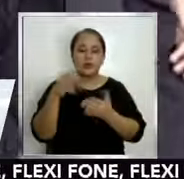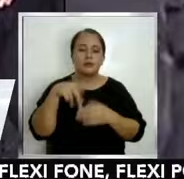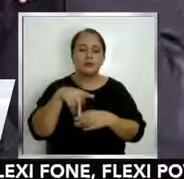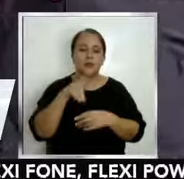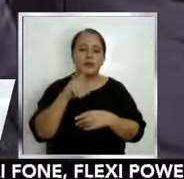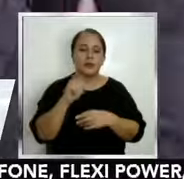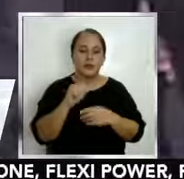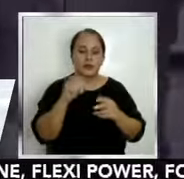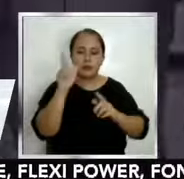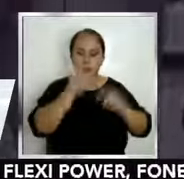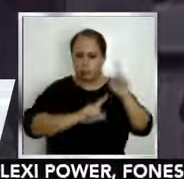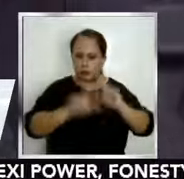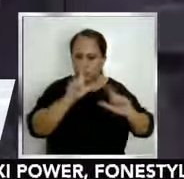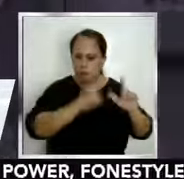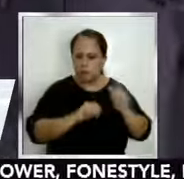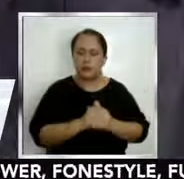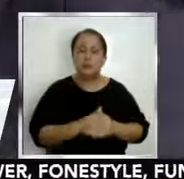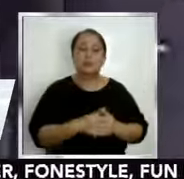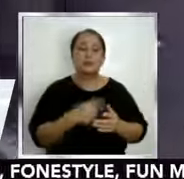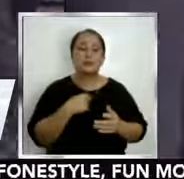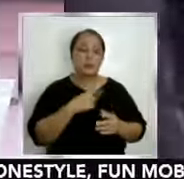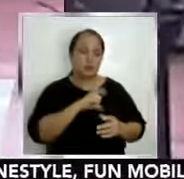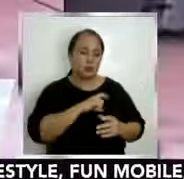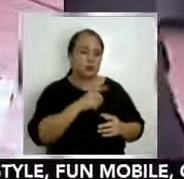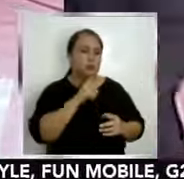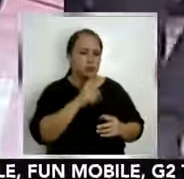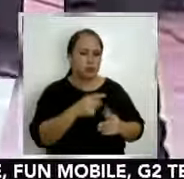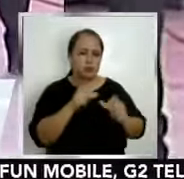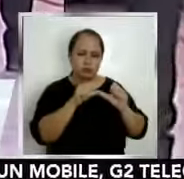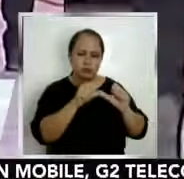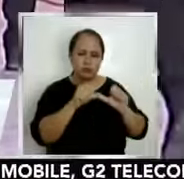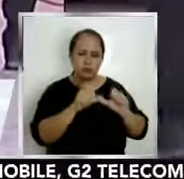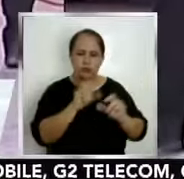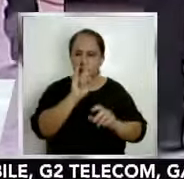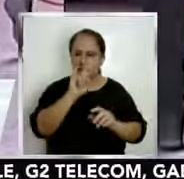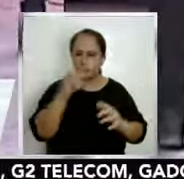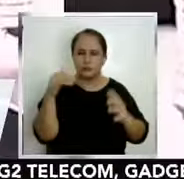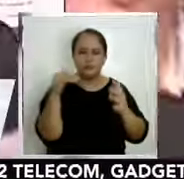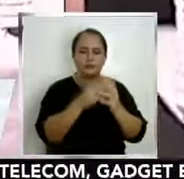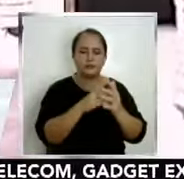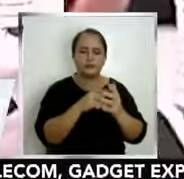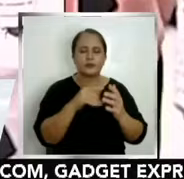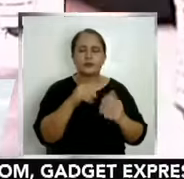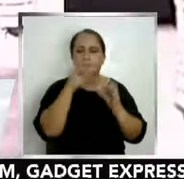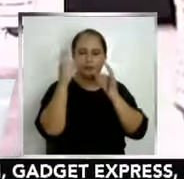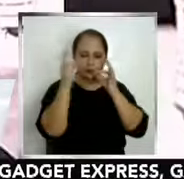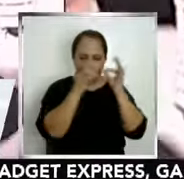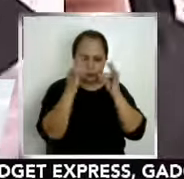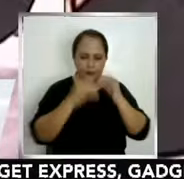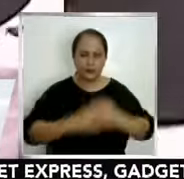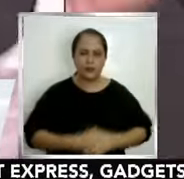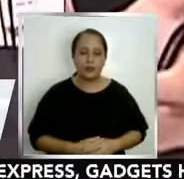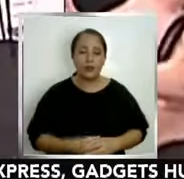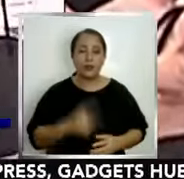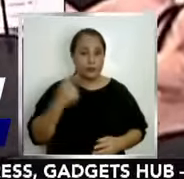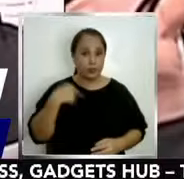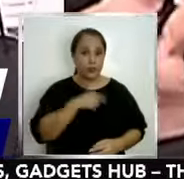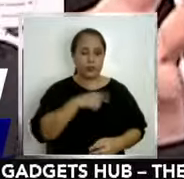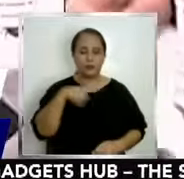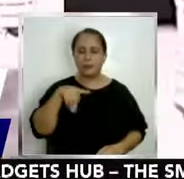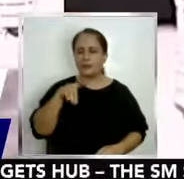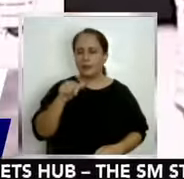Tiniyak naman ng mga otoridad na tuloy-tuloy ang kanilang kampanya kontra sa iligal na droga. Basta sa amin sa PIDEA, the moment that we